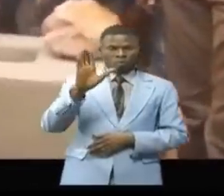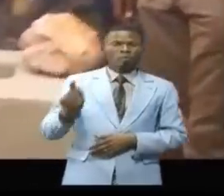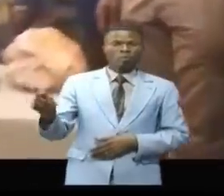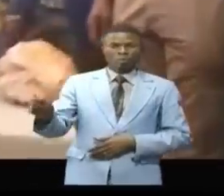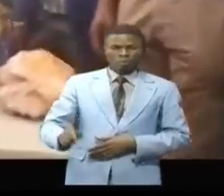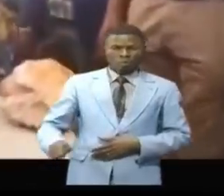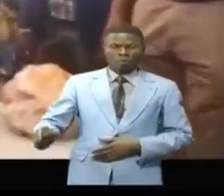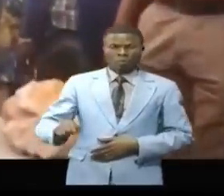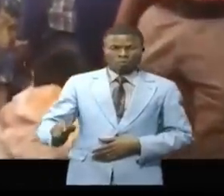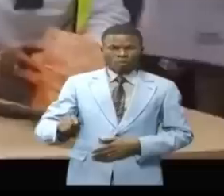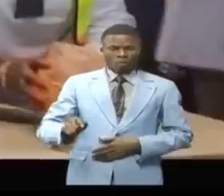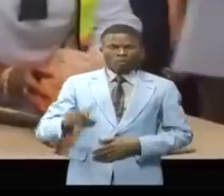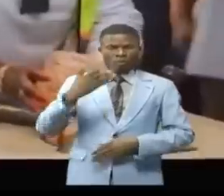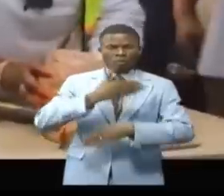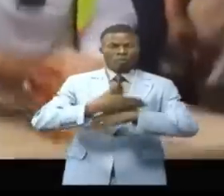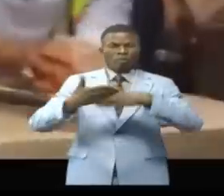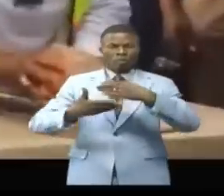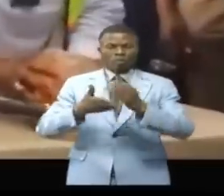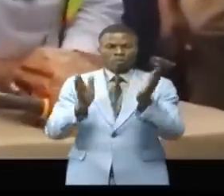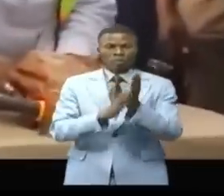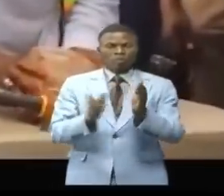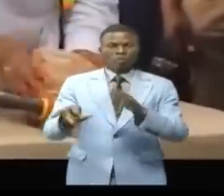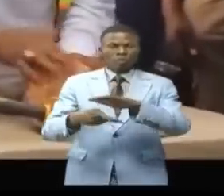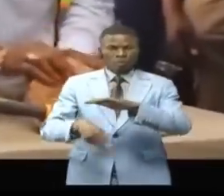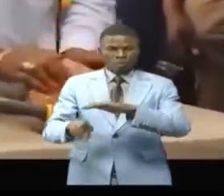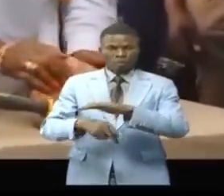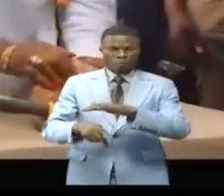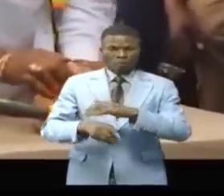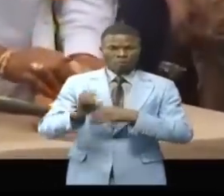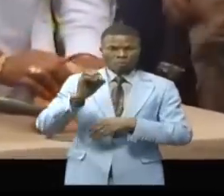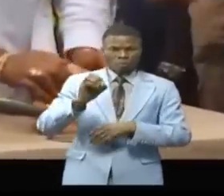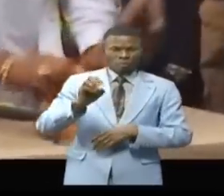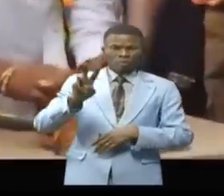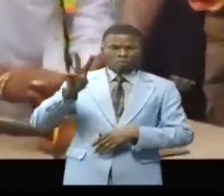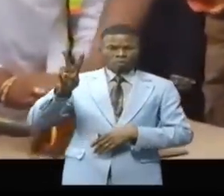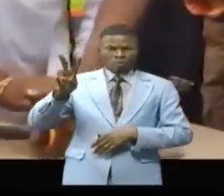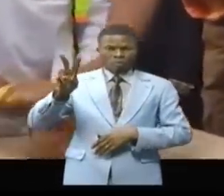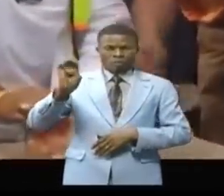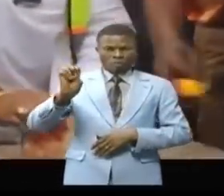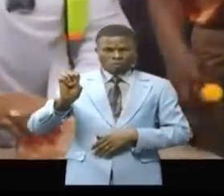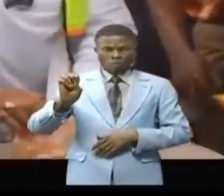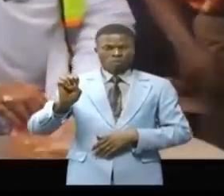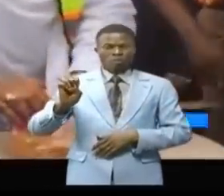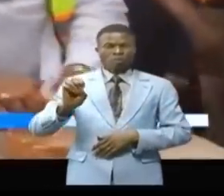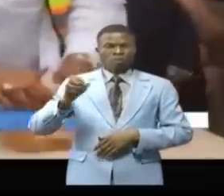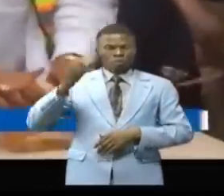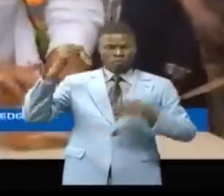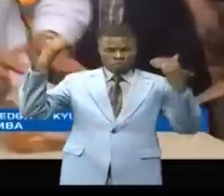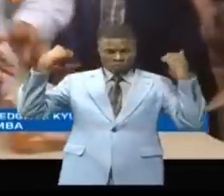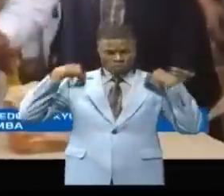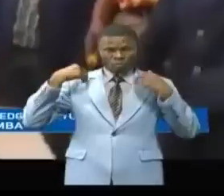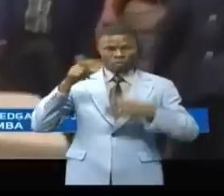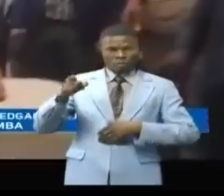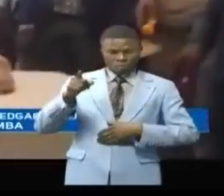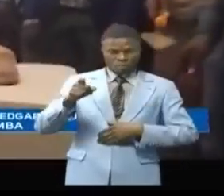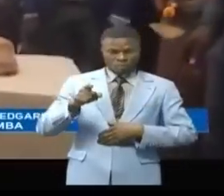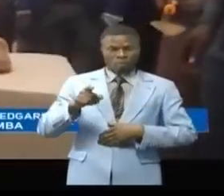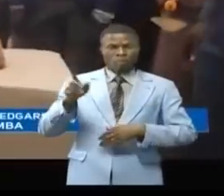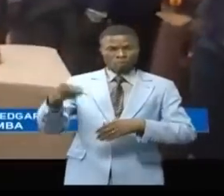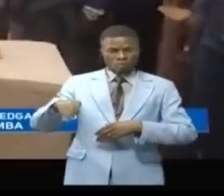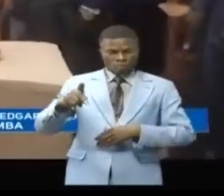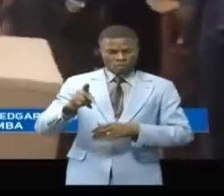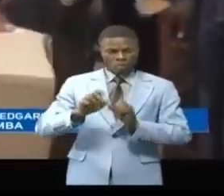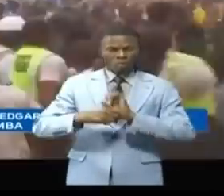territoires la construction de l'école primaire d'Owe. Selon l'autorité provinciale, cette province doit rayonner dans toutes